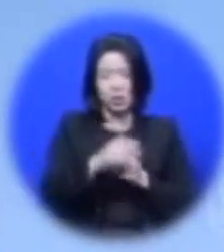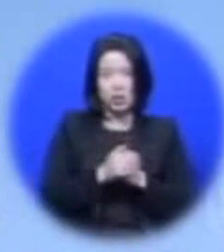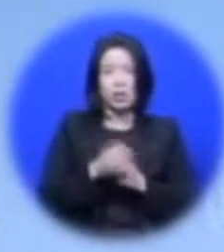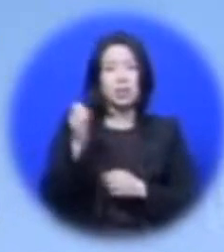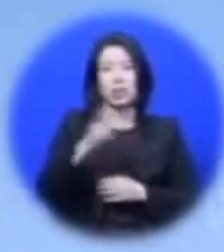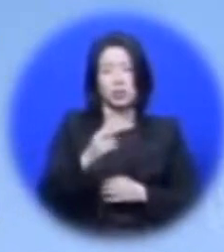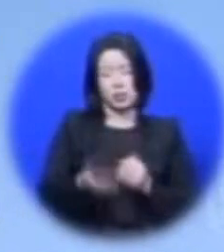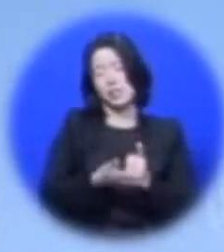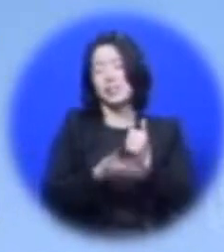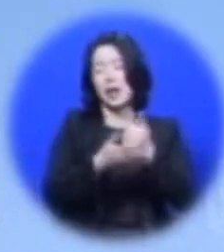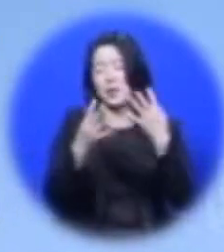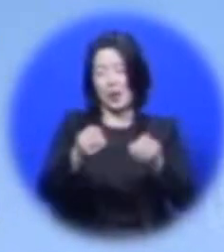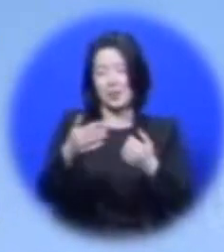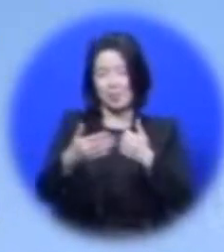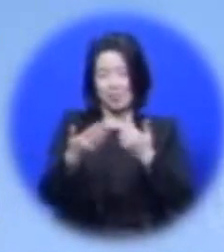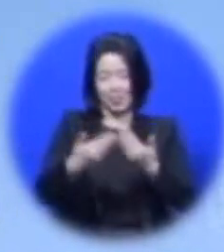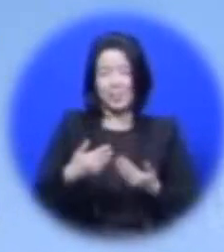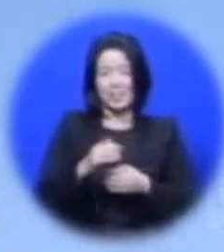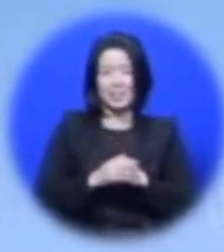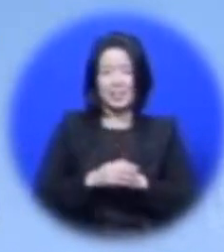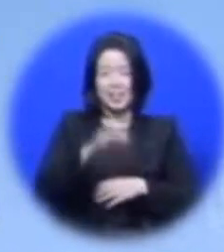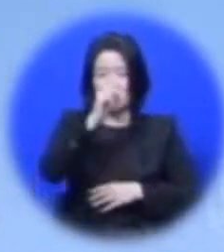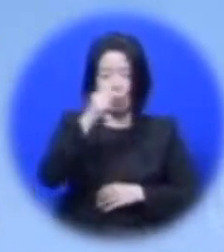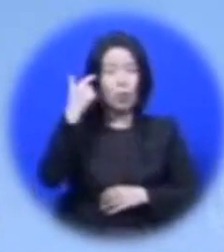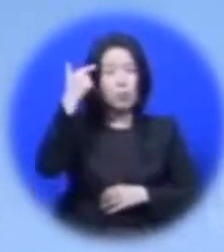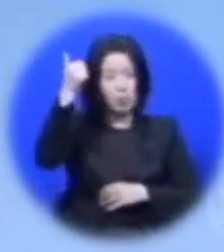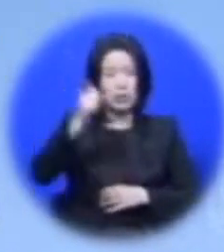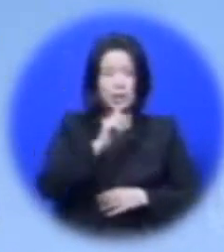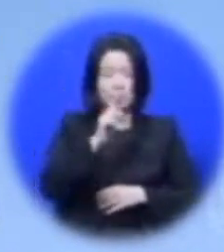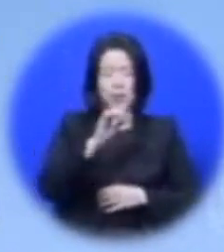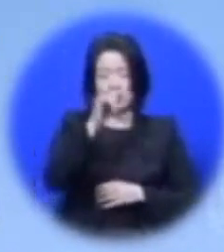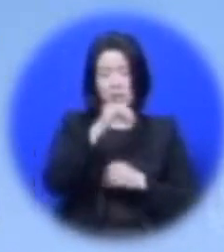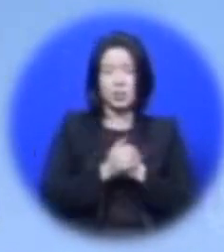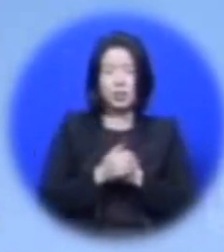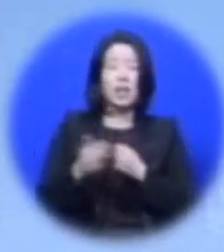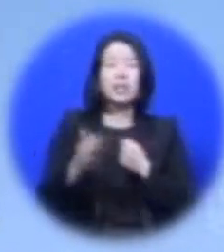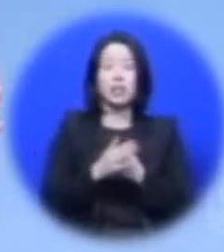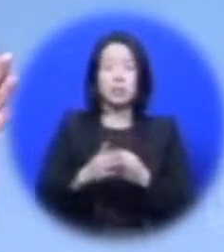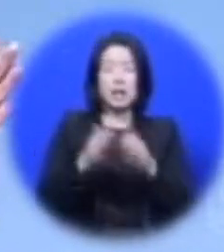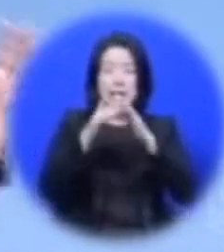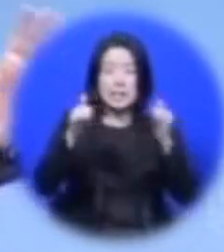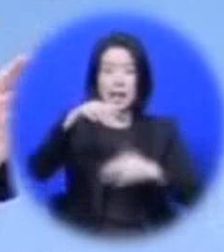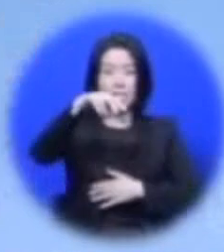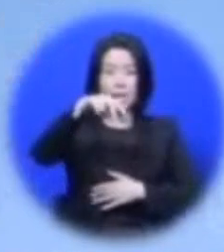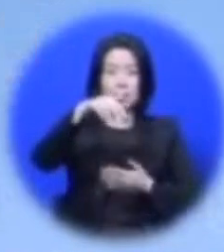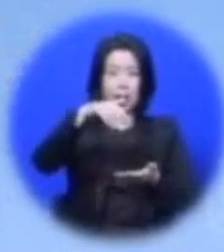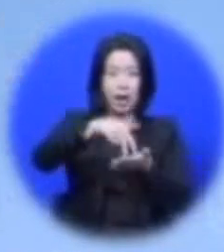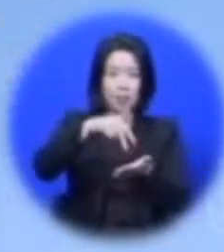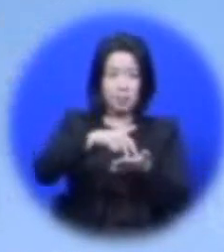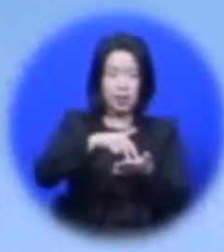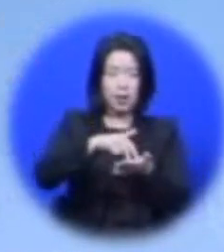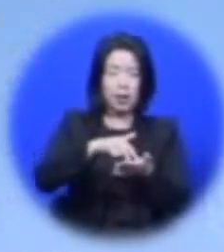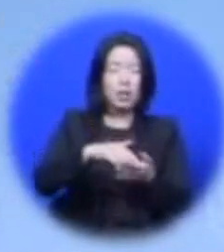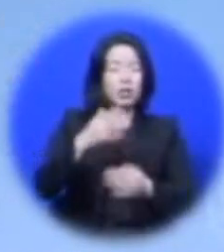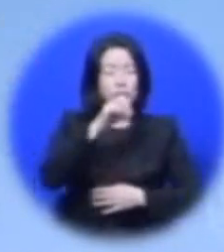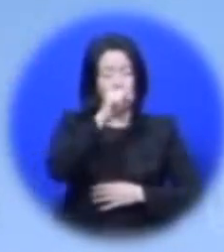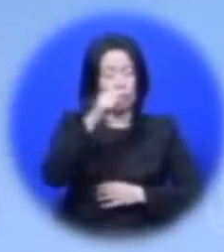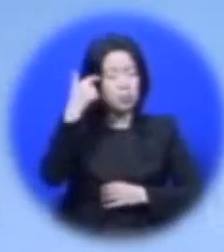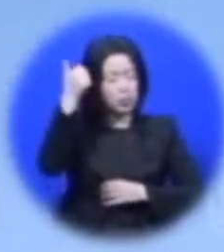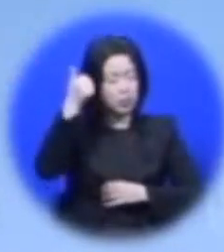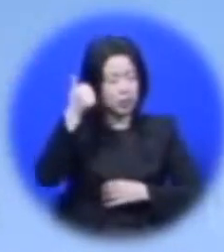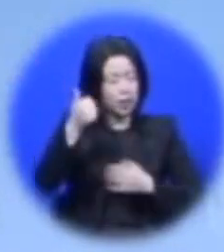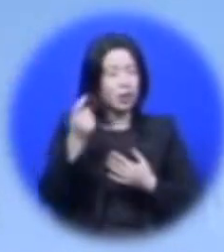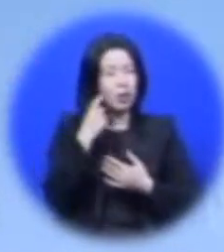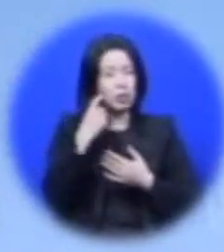칭찬은 받았어요. 좋은 목사라고. 그러니 사람들 앞에 좋은 목사인 척 하는 거 가능해요.